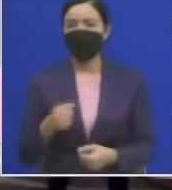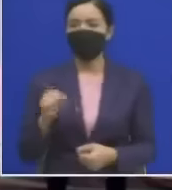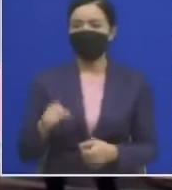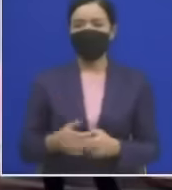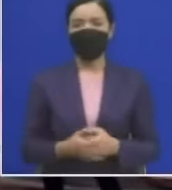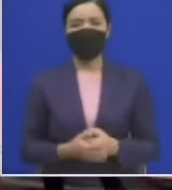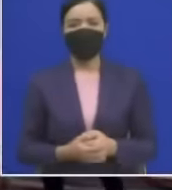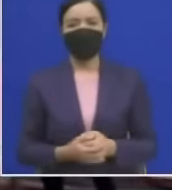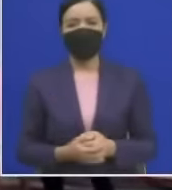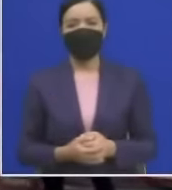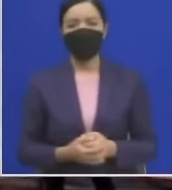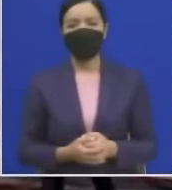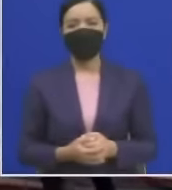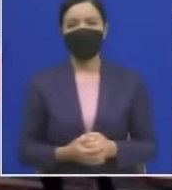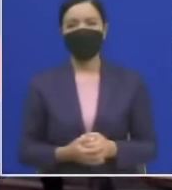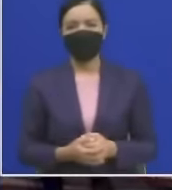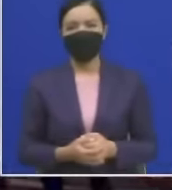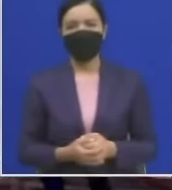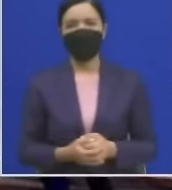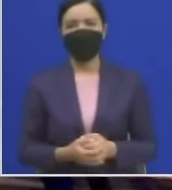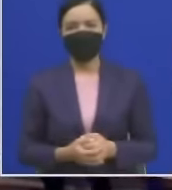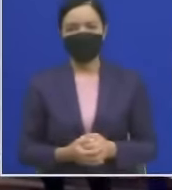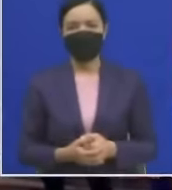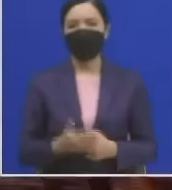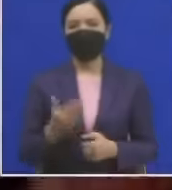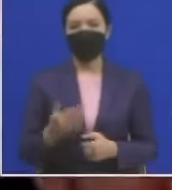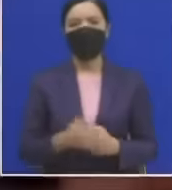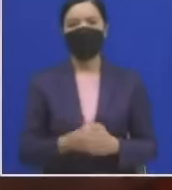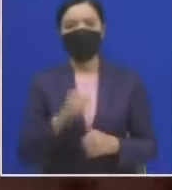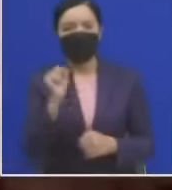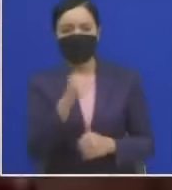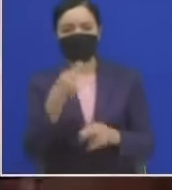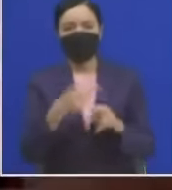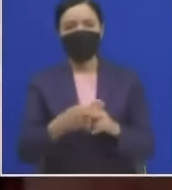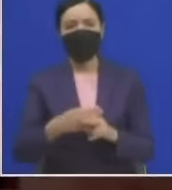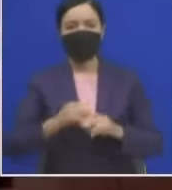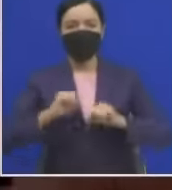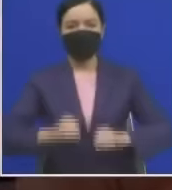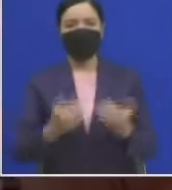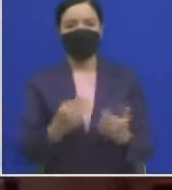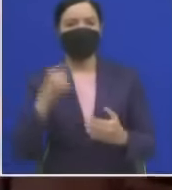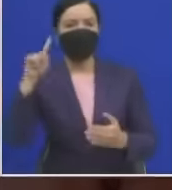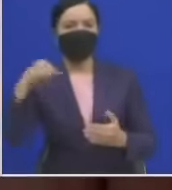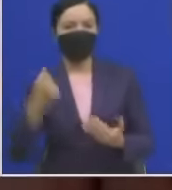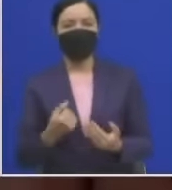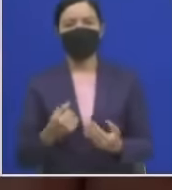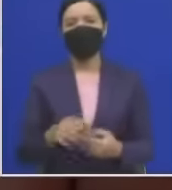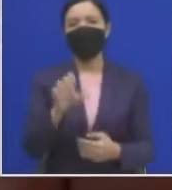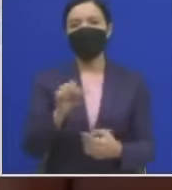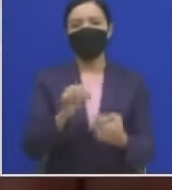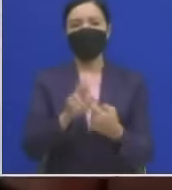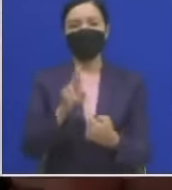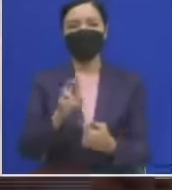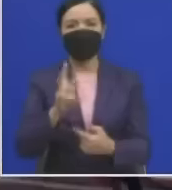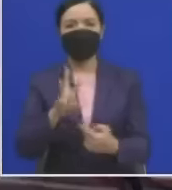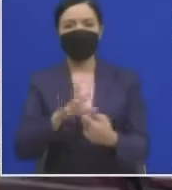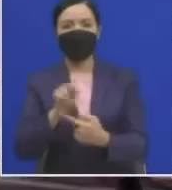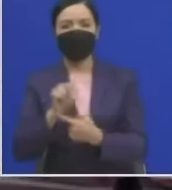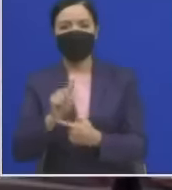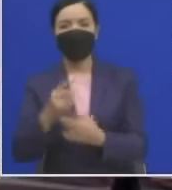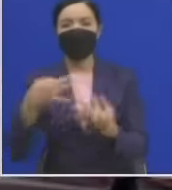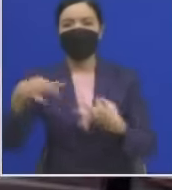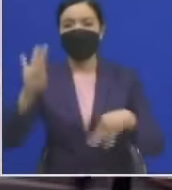ศิลปินแห่งชาติ หนุ่มหนุ่มนารอนางสารวันลำวงอย่างเงี้ย